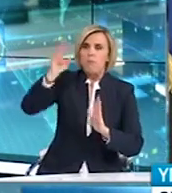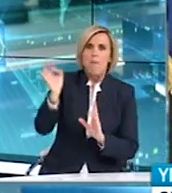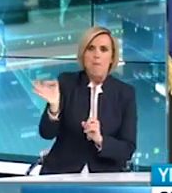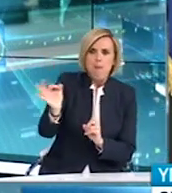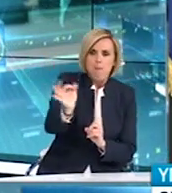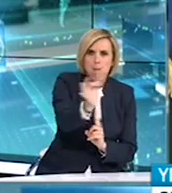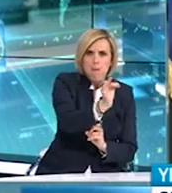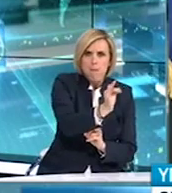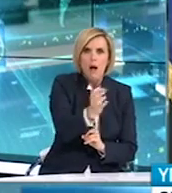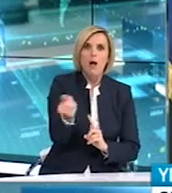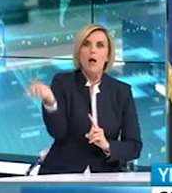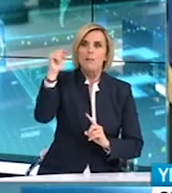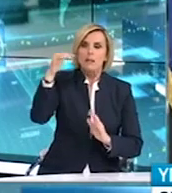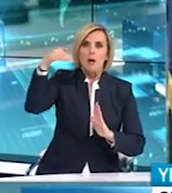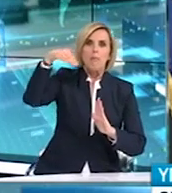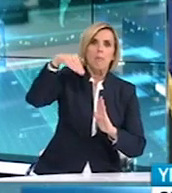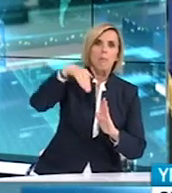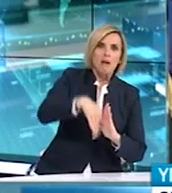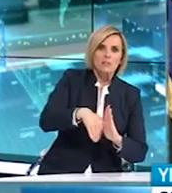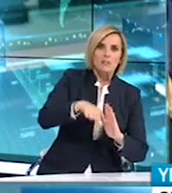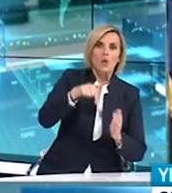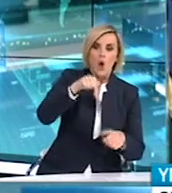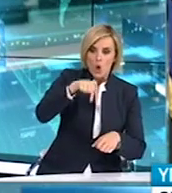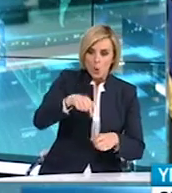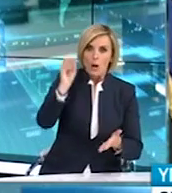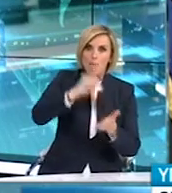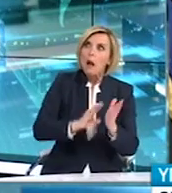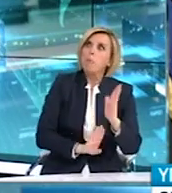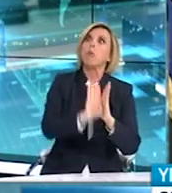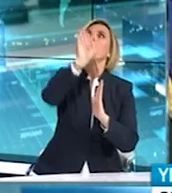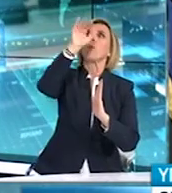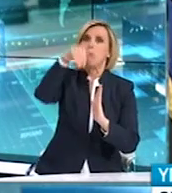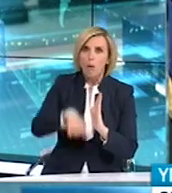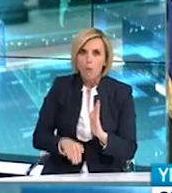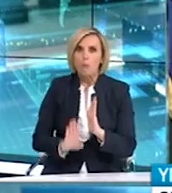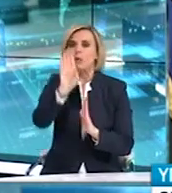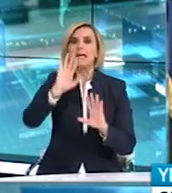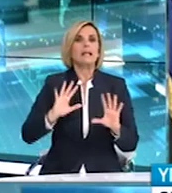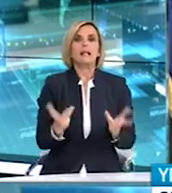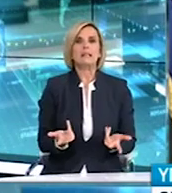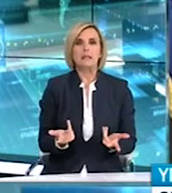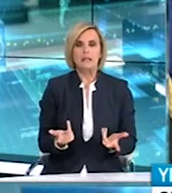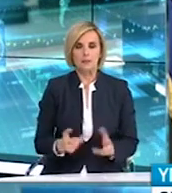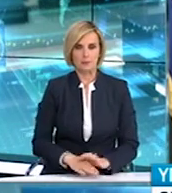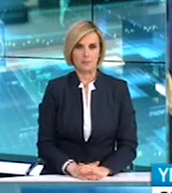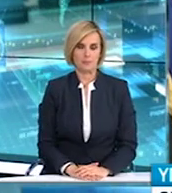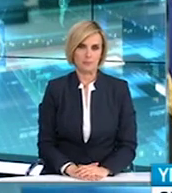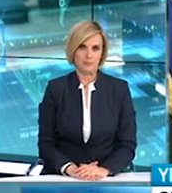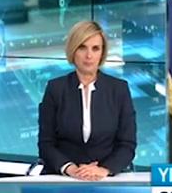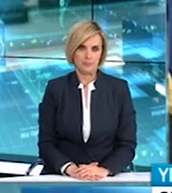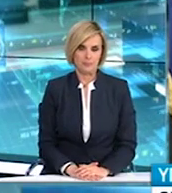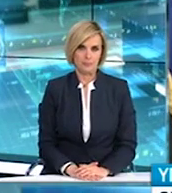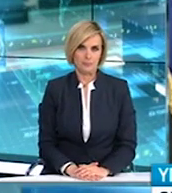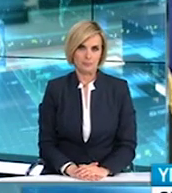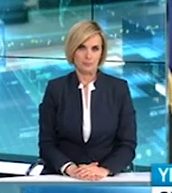κρούσματα. Νομίζω είναι σημαντικό να το πω και γι' αυτό διακόπτω τη ροή των ερωτήσεων. Είναι σίγουρο